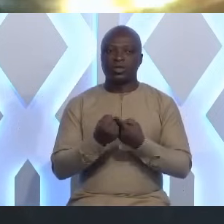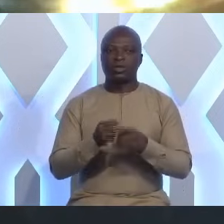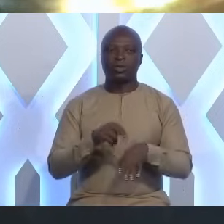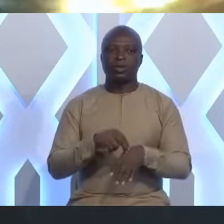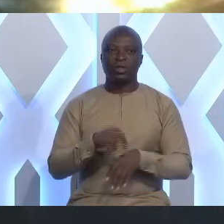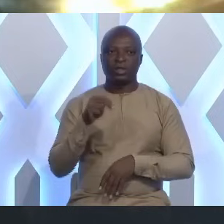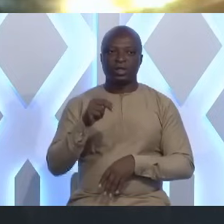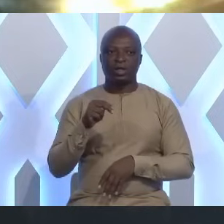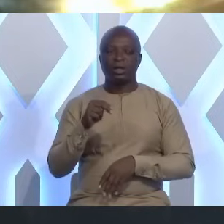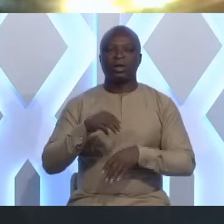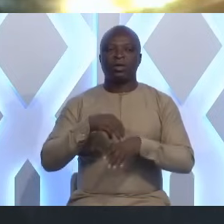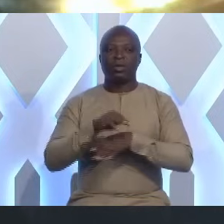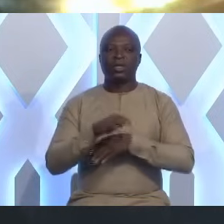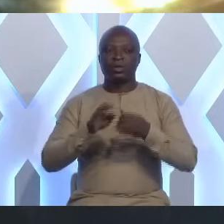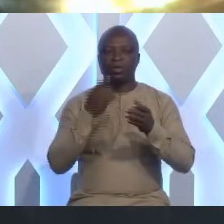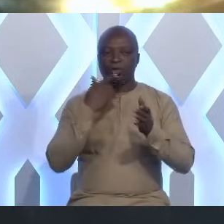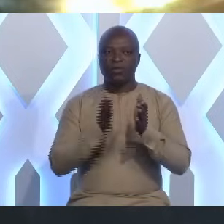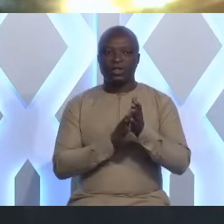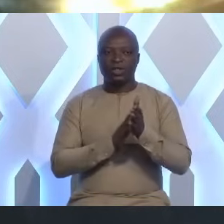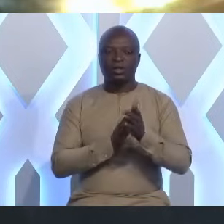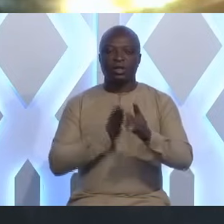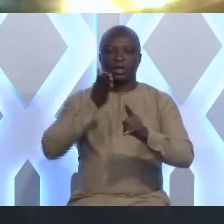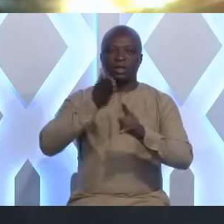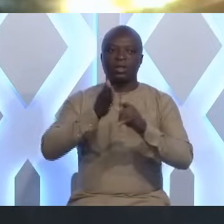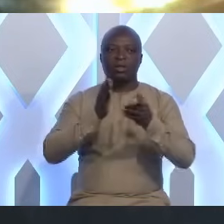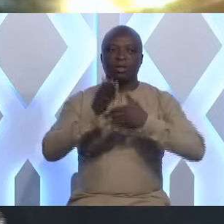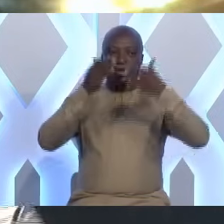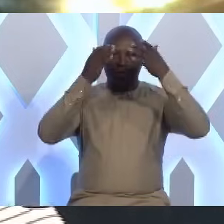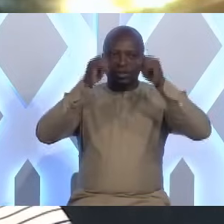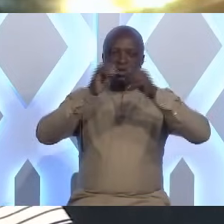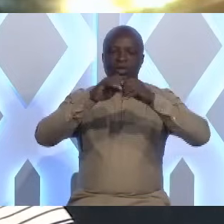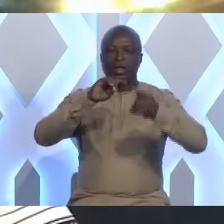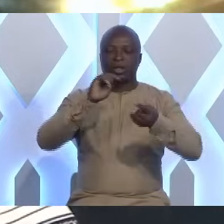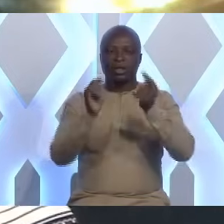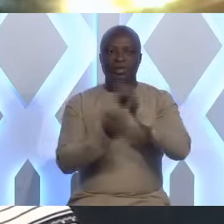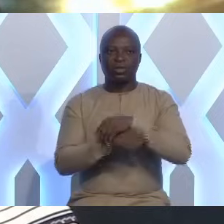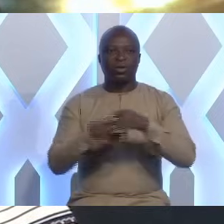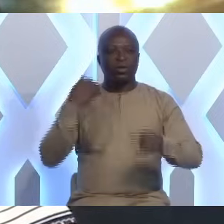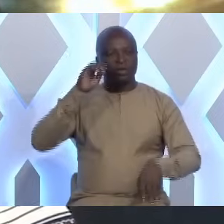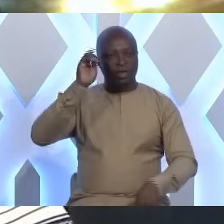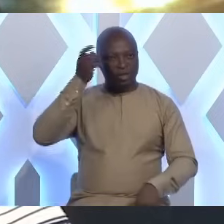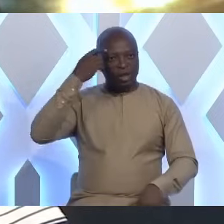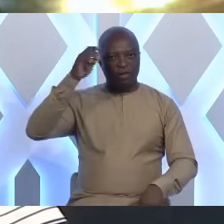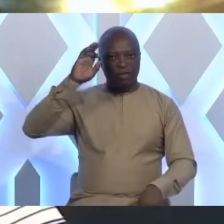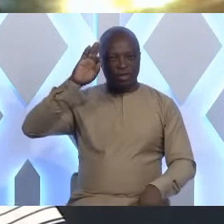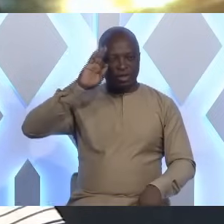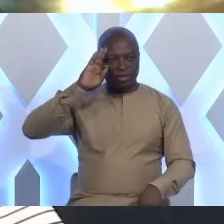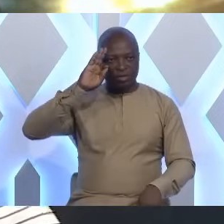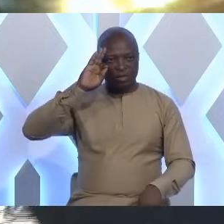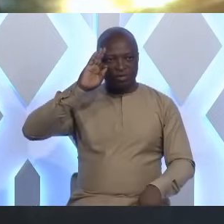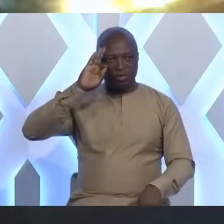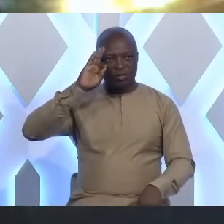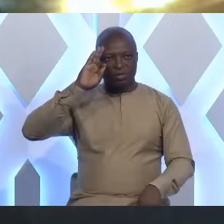Niger. Le message de félicitations adressé par le président de la transition au chef de l'État, Fort Essozimna